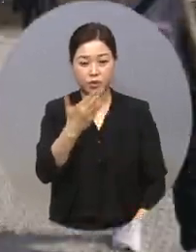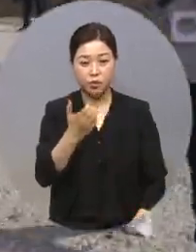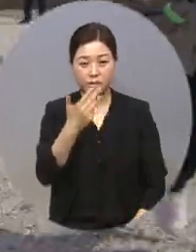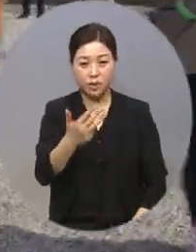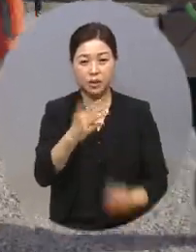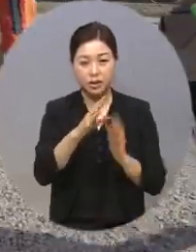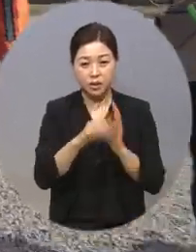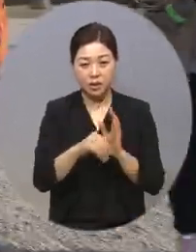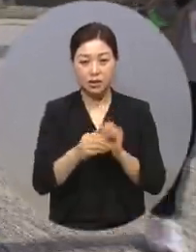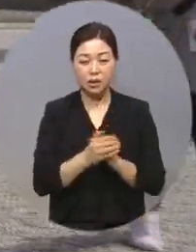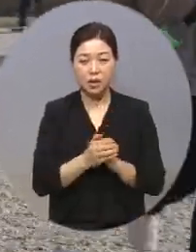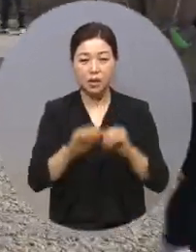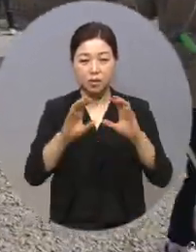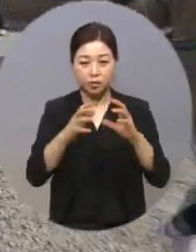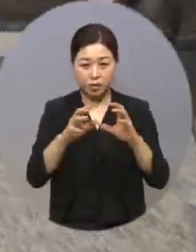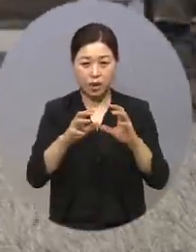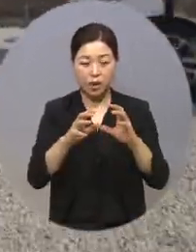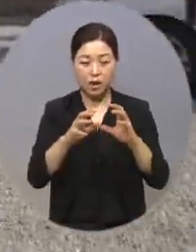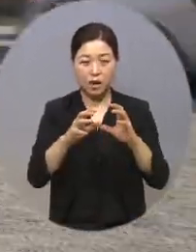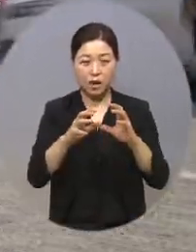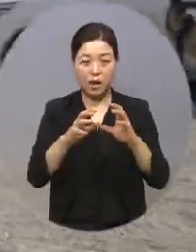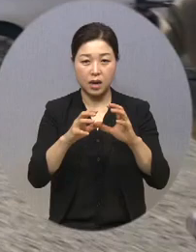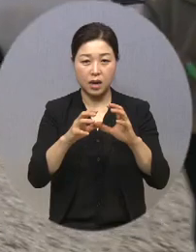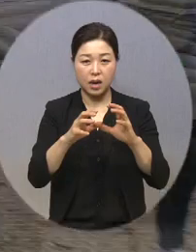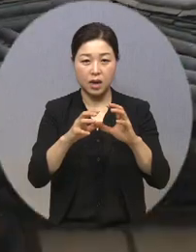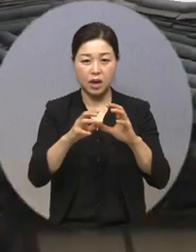1998년도에 국가 민속문화재로 지정이 된 곳이에요.